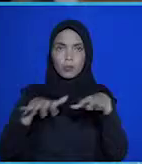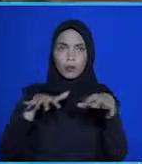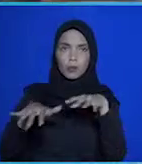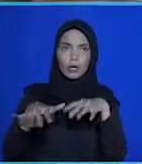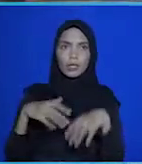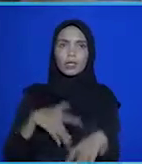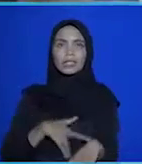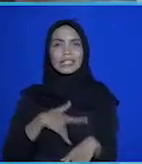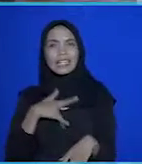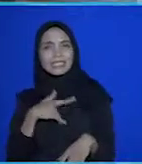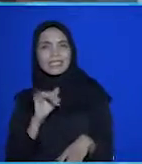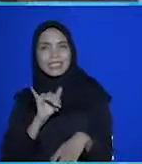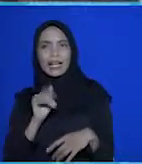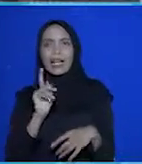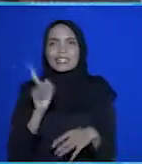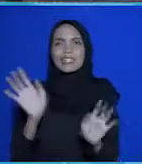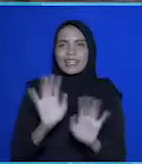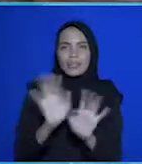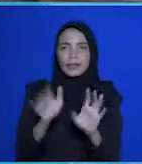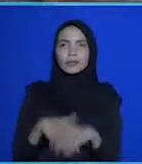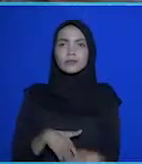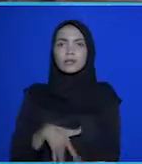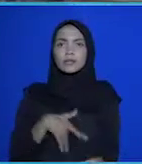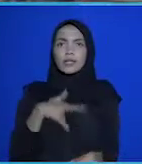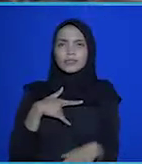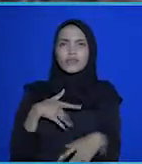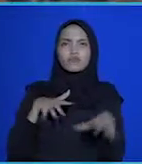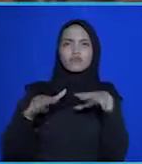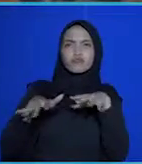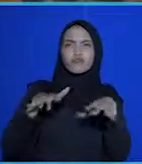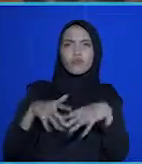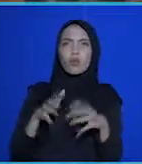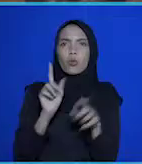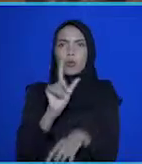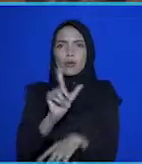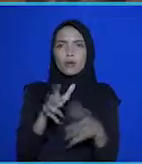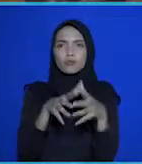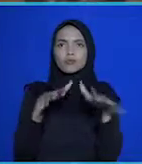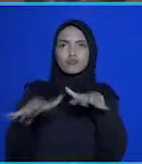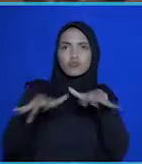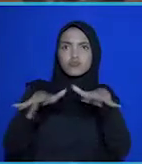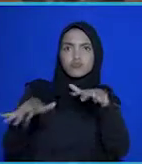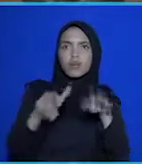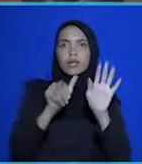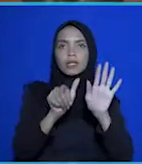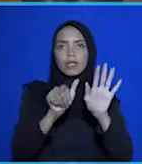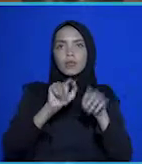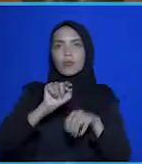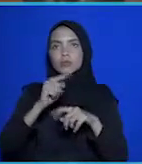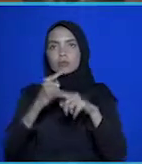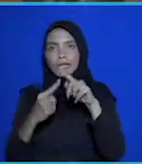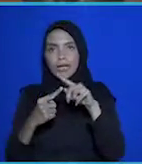yang terasa maupun tidak terasa. Yang terasa skalanya sudah cukup besar, 6,5